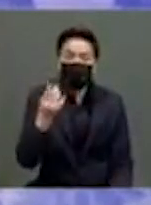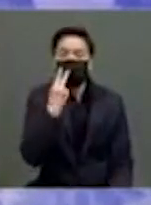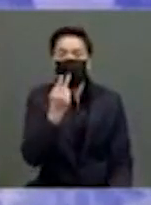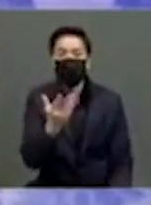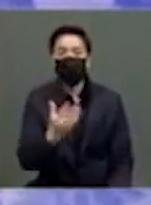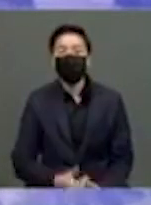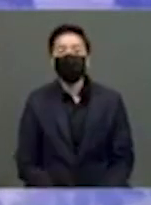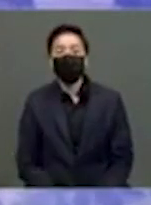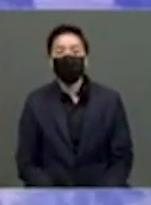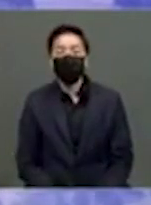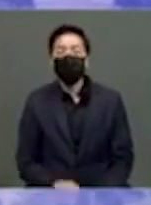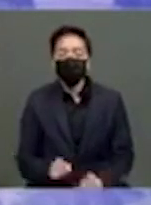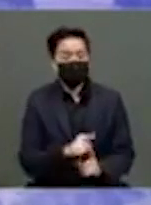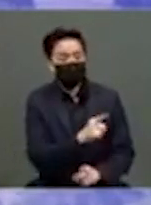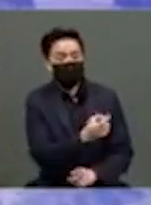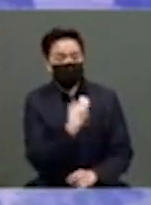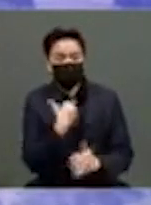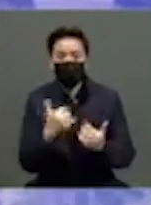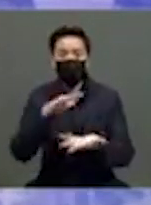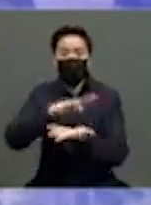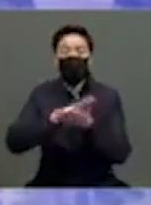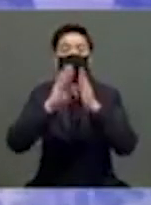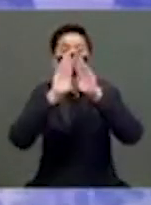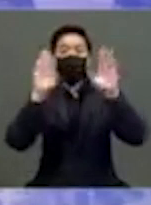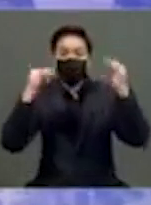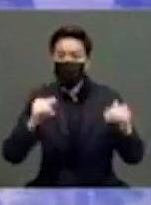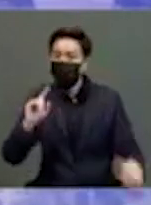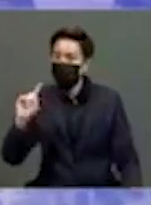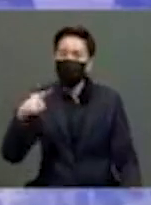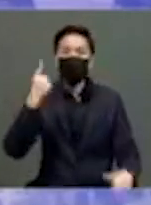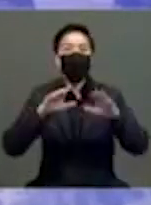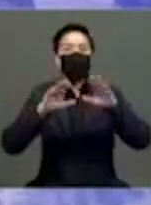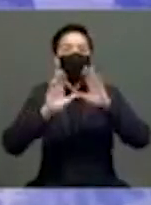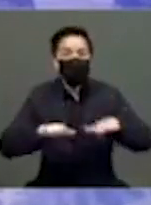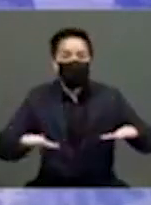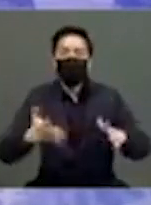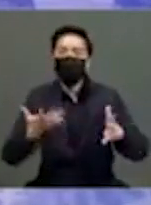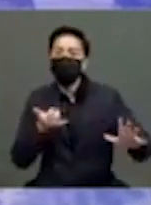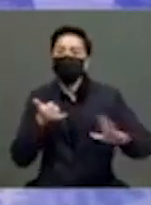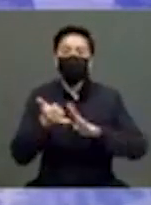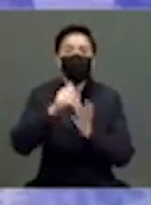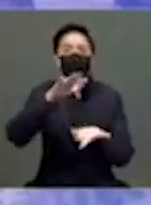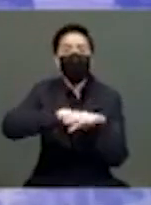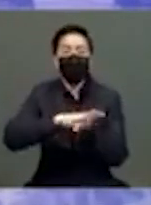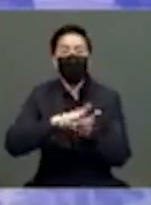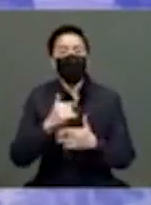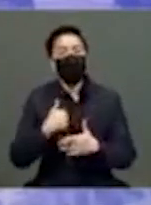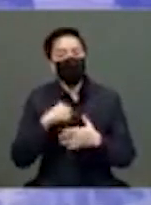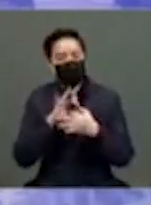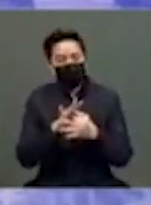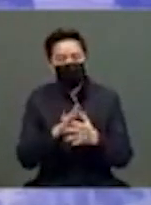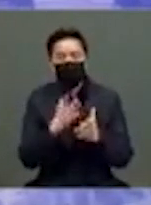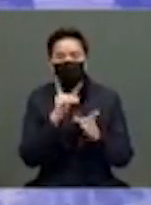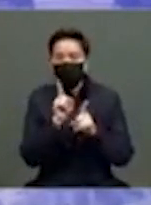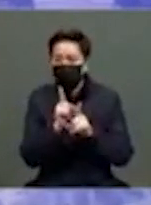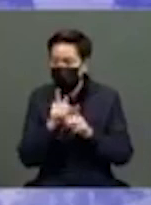รับชมอยู่ไหมฮะกับอย่างที่จะบอกวันนี้เปิดเทอมวันแรกนะครับแล้วเด็กๆเองก็หลายคนก็เป็นห่วงเป็นใยเวลา